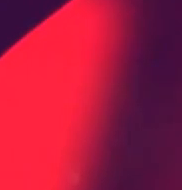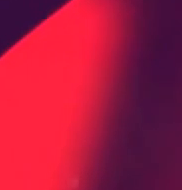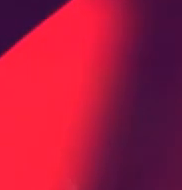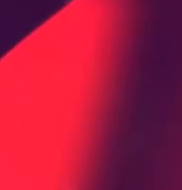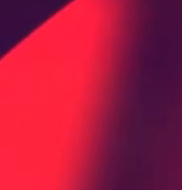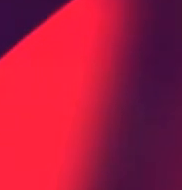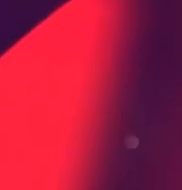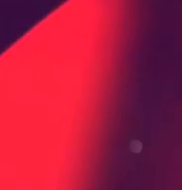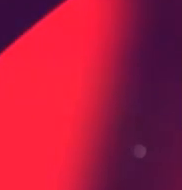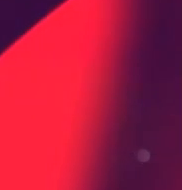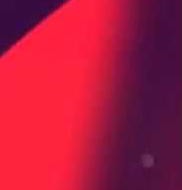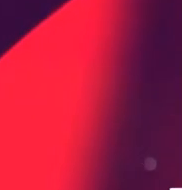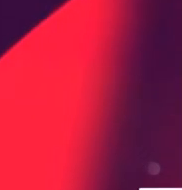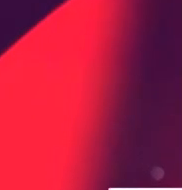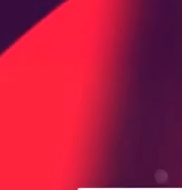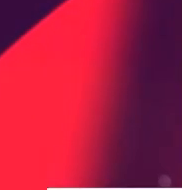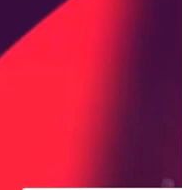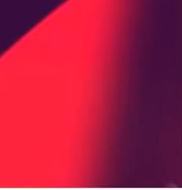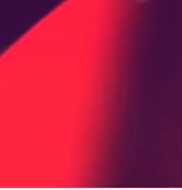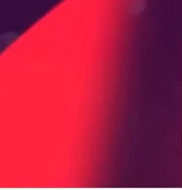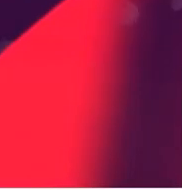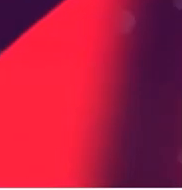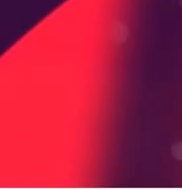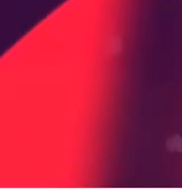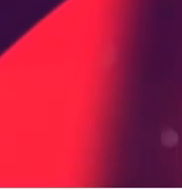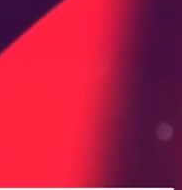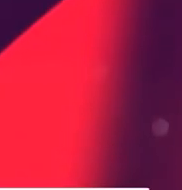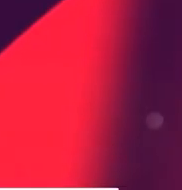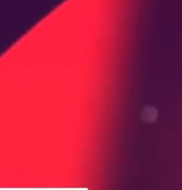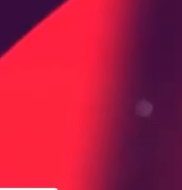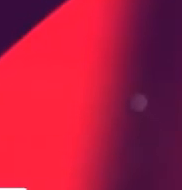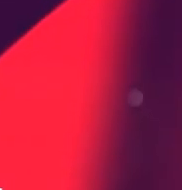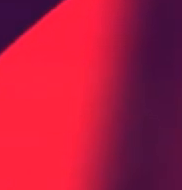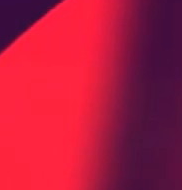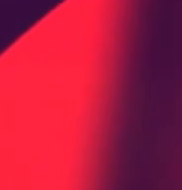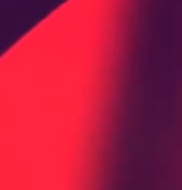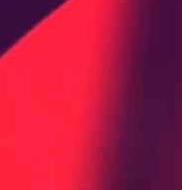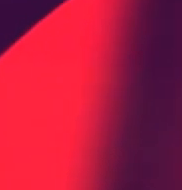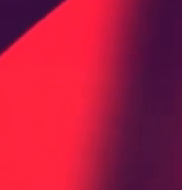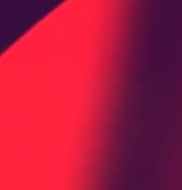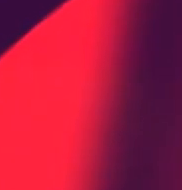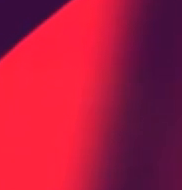දිනපතා අලුත් වීඩියෝ සහ ප්‍රවෘත්ති නැරඹීමට ඉහත බටන් එක ක්ලික් කර සියත TV subscribe කරන්න.